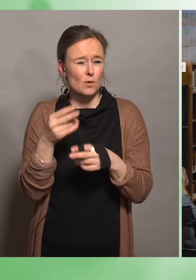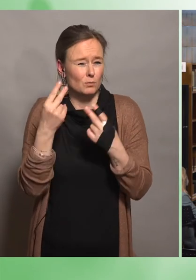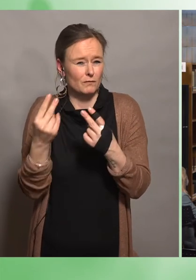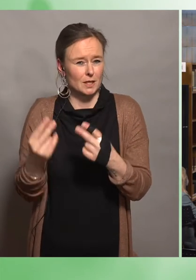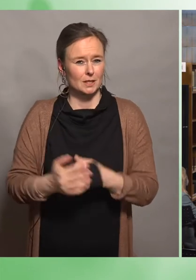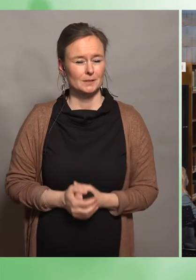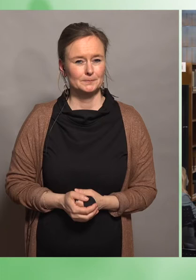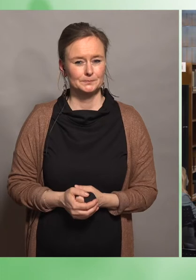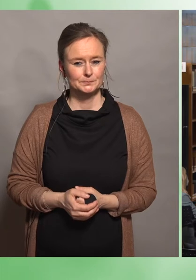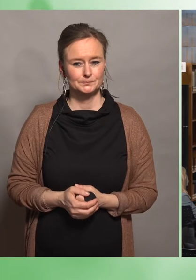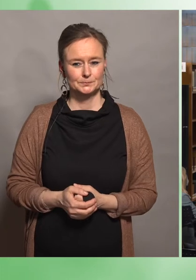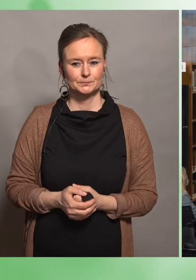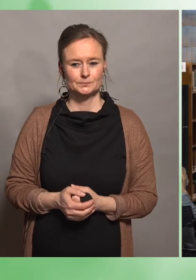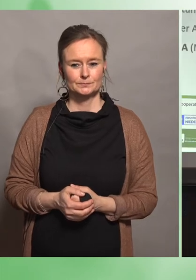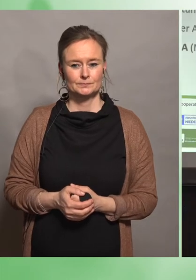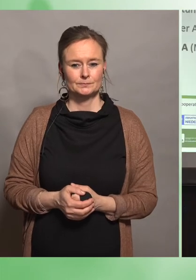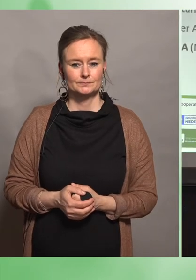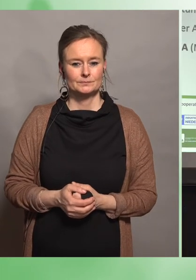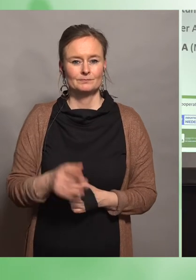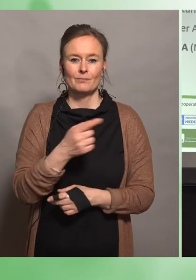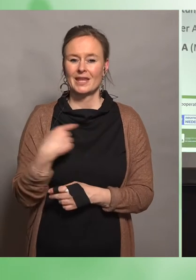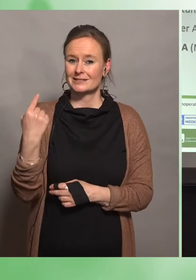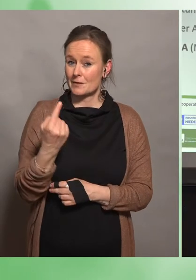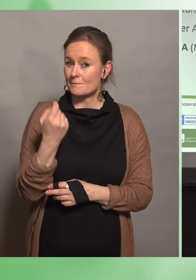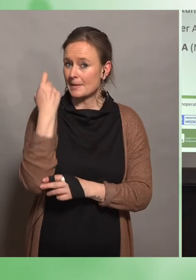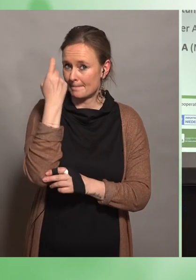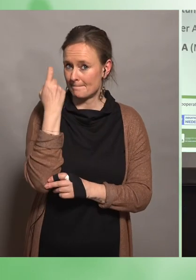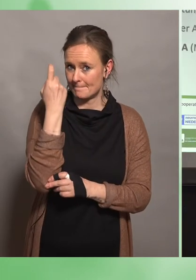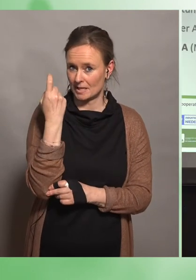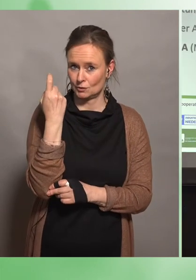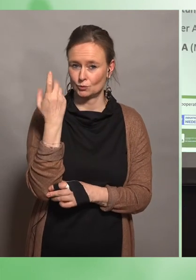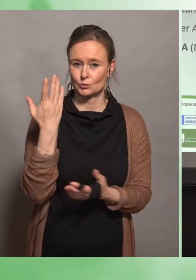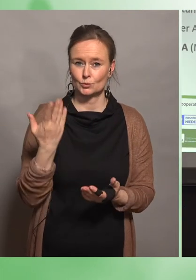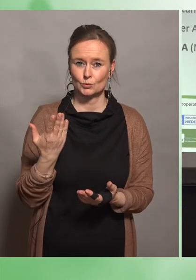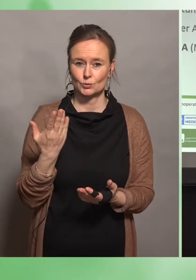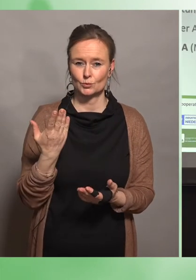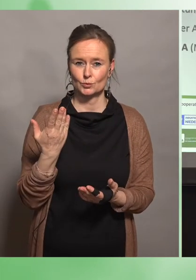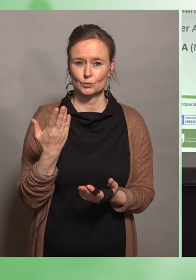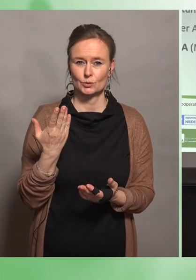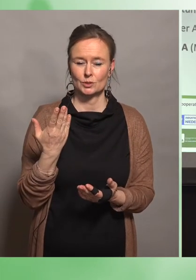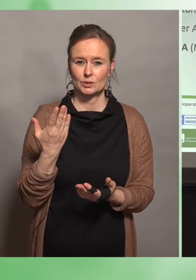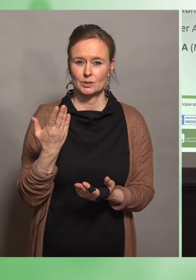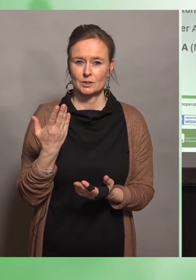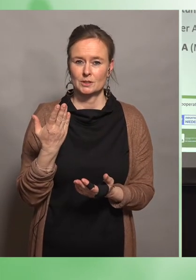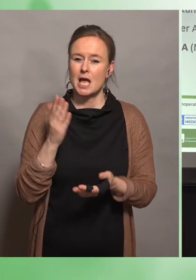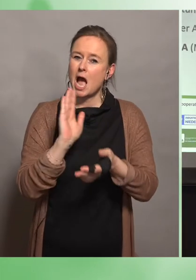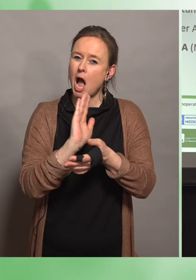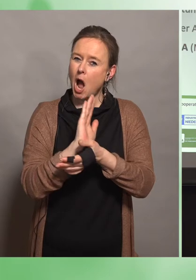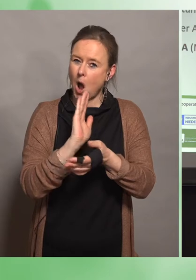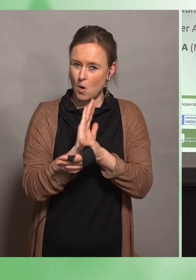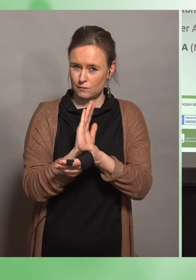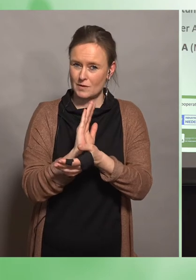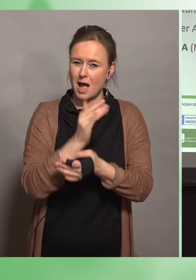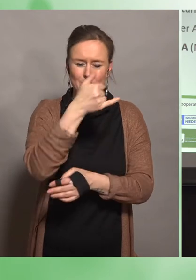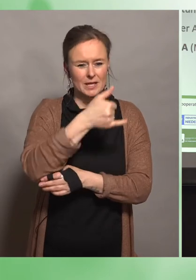ist Ihnen das wichtig? Also wir sind der Meinung, dass es zur Aufgabe eines